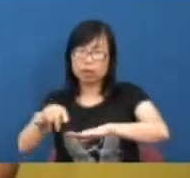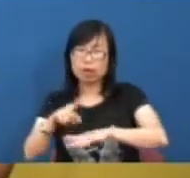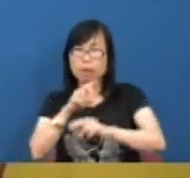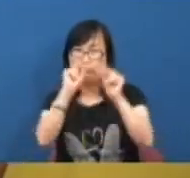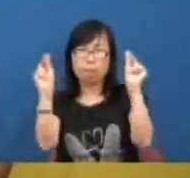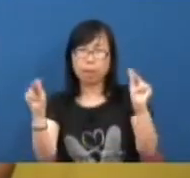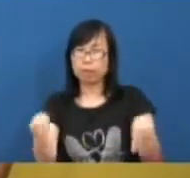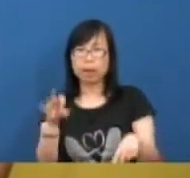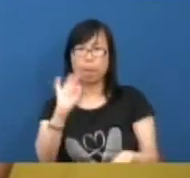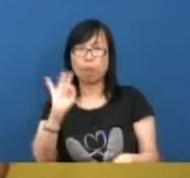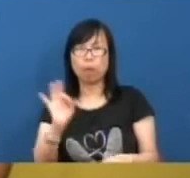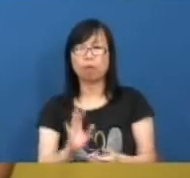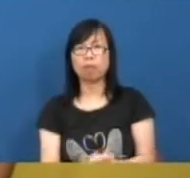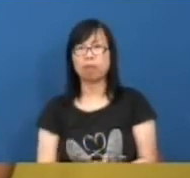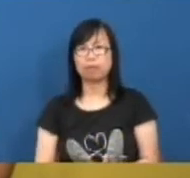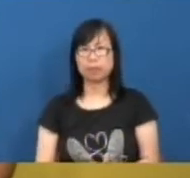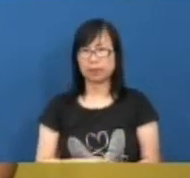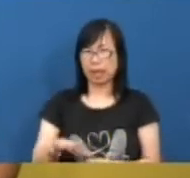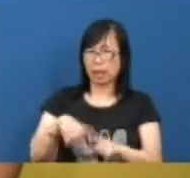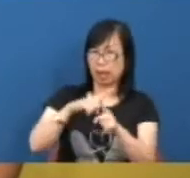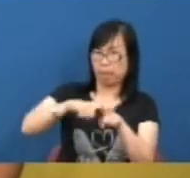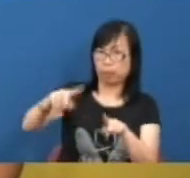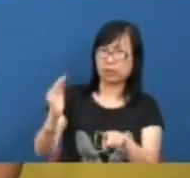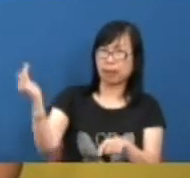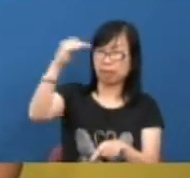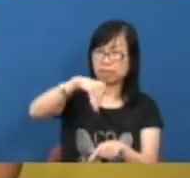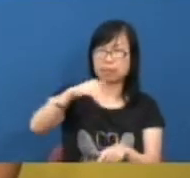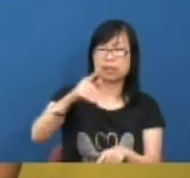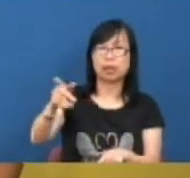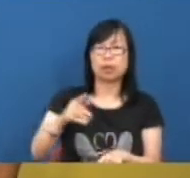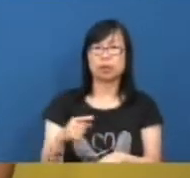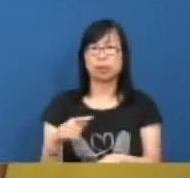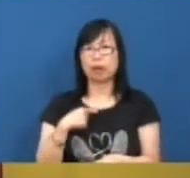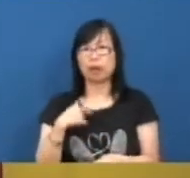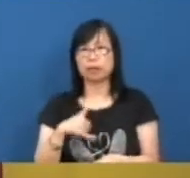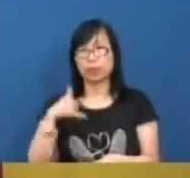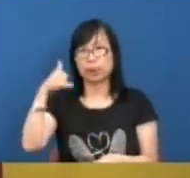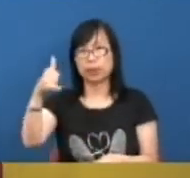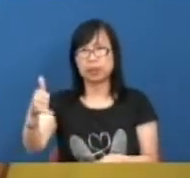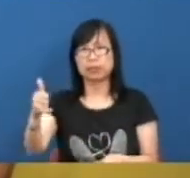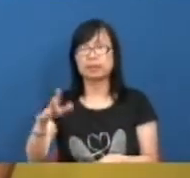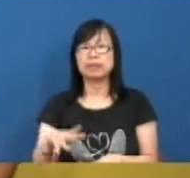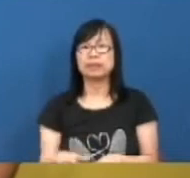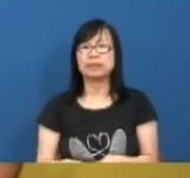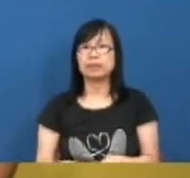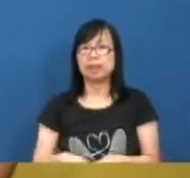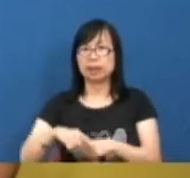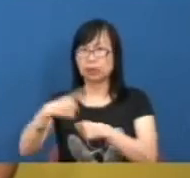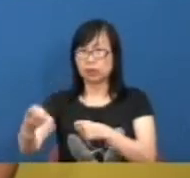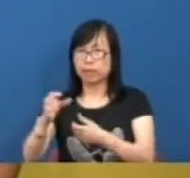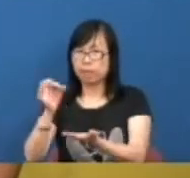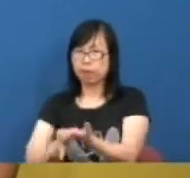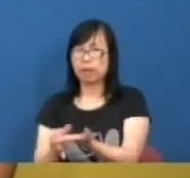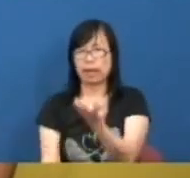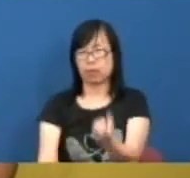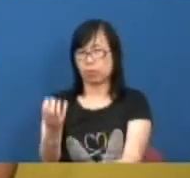咁另一邊咧就喺木山市嗰邊咧就係同埋我哋落去宜蘭嗰陣時咧，你睇到佢哋即係譬如種好